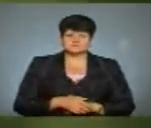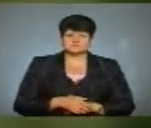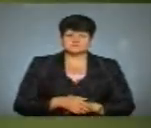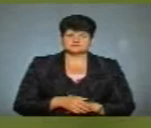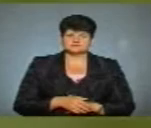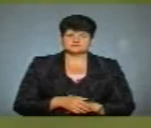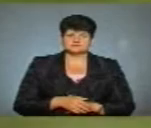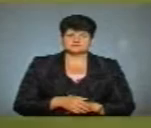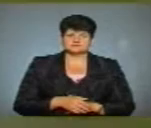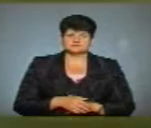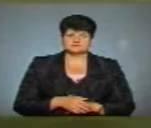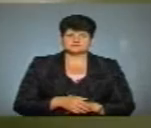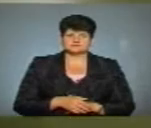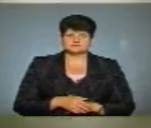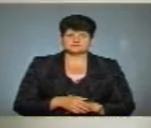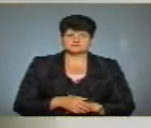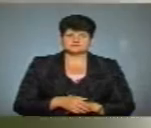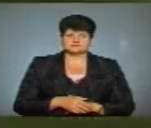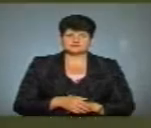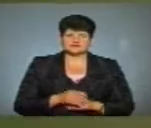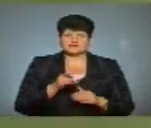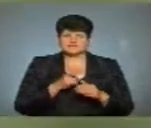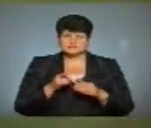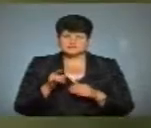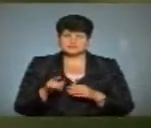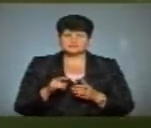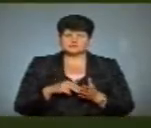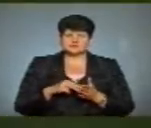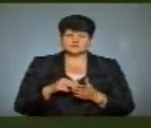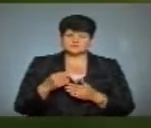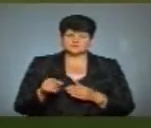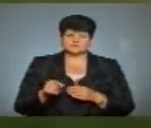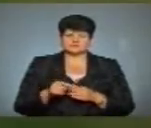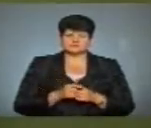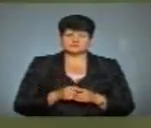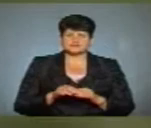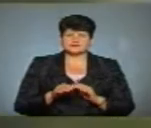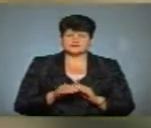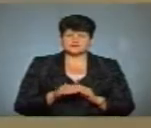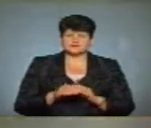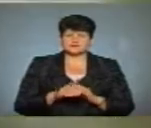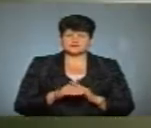виступає. Дайте від'їду, стану питання. Я дам там